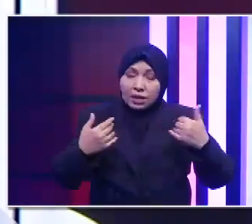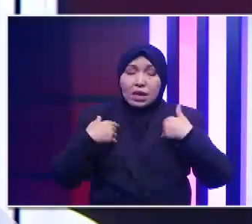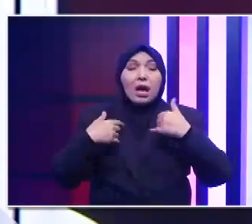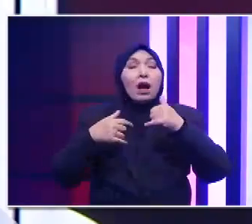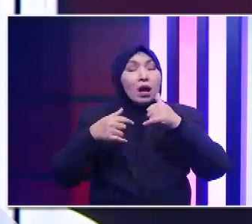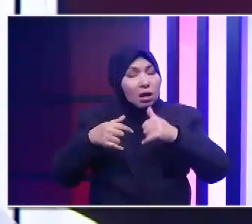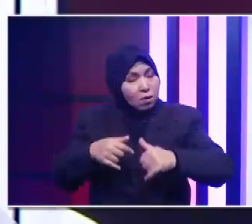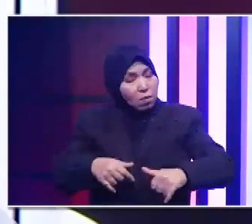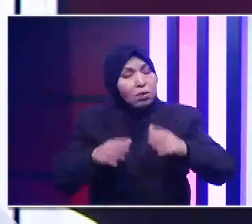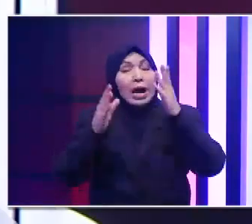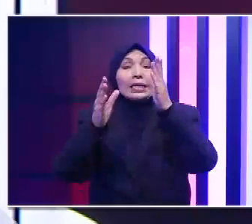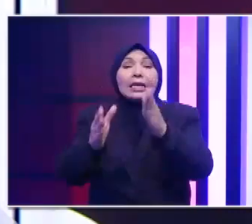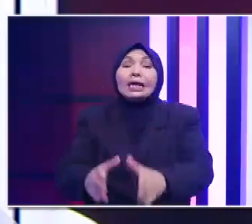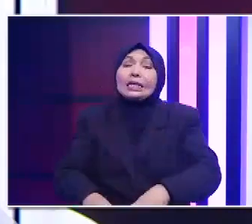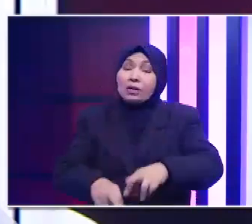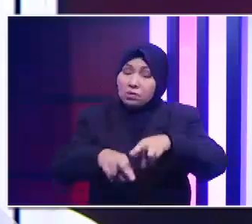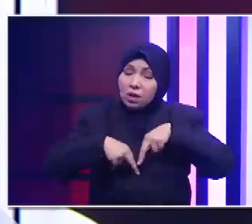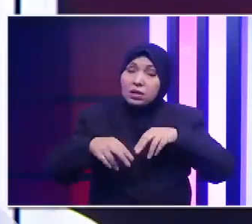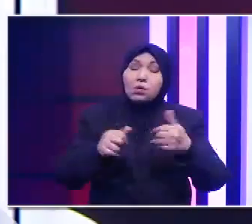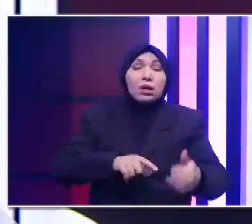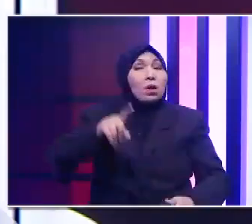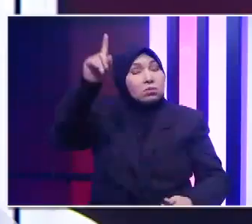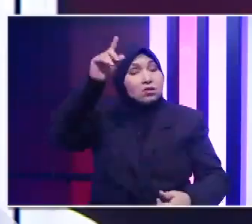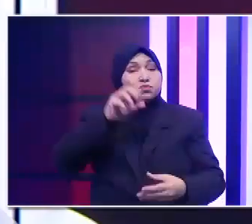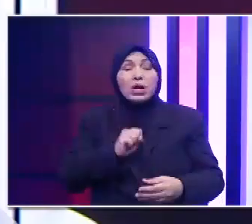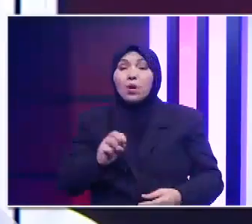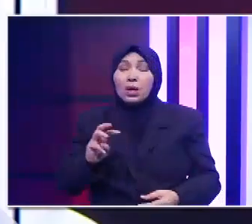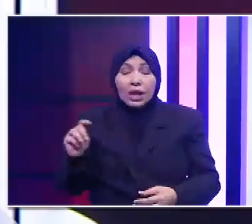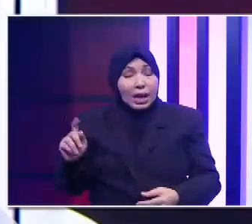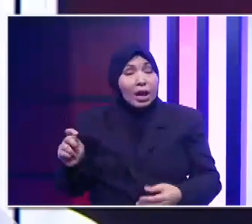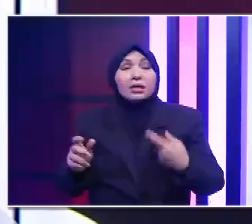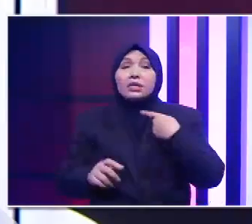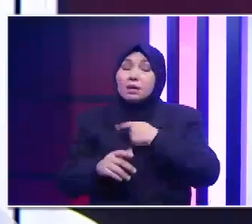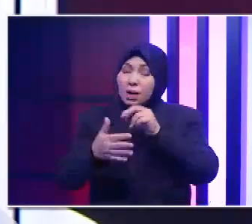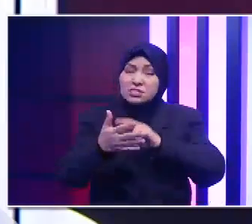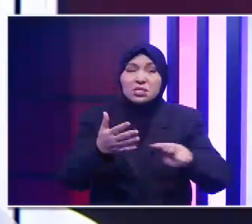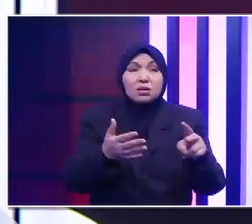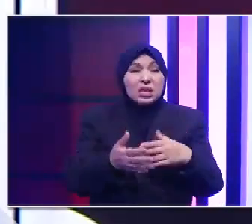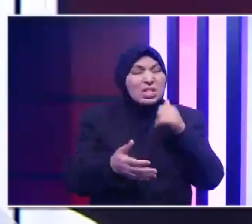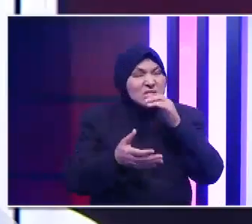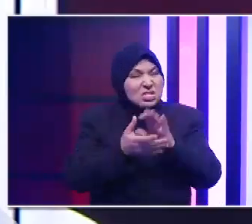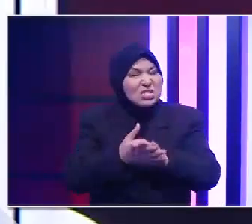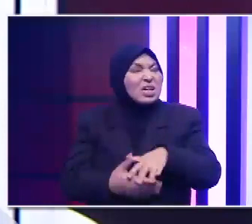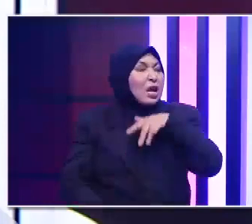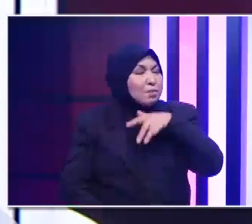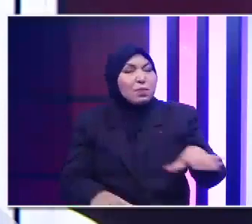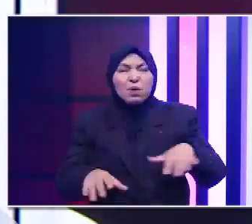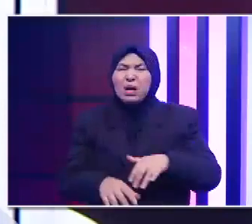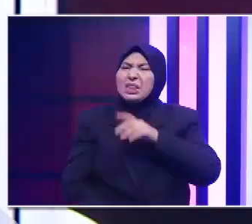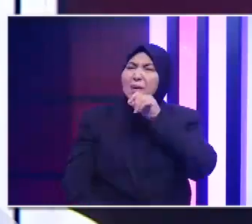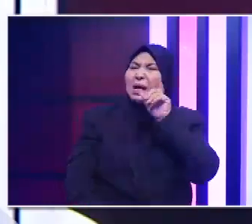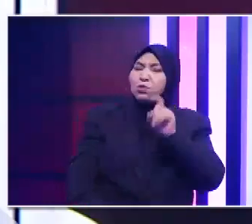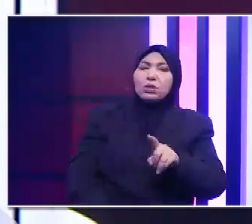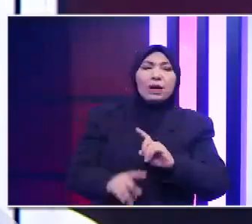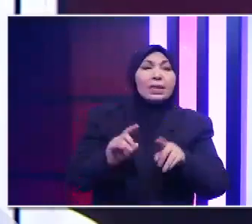yandira bayi oleh kau Subhanahu Wa Ta'ala jadi walaupun kita baceo isinya dibaca nih tak patut